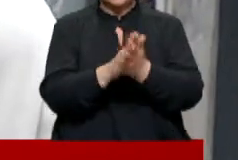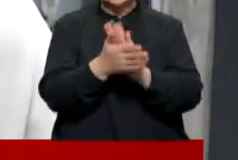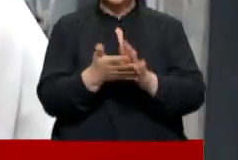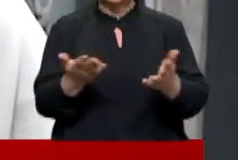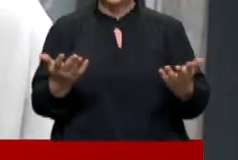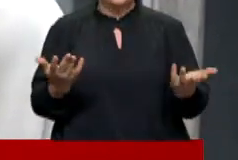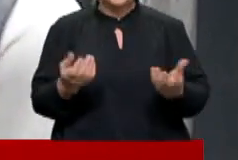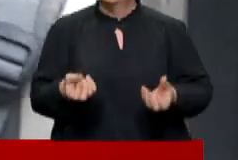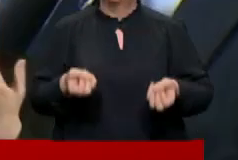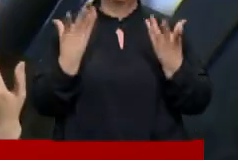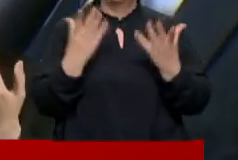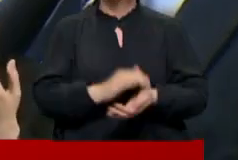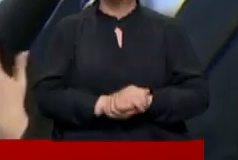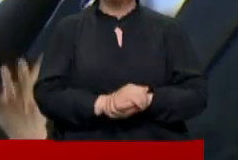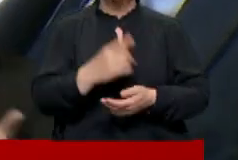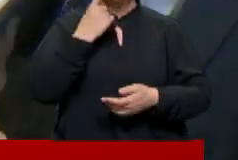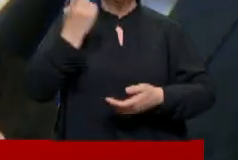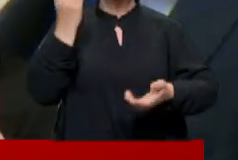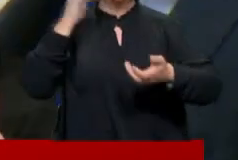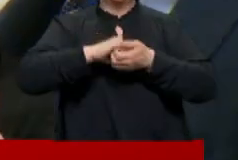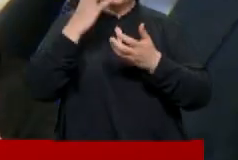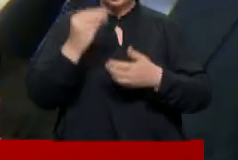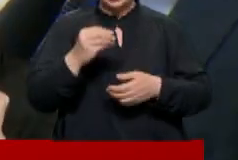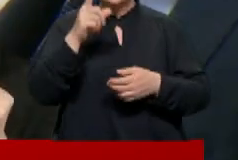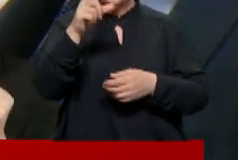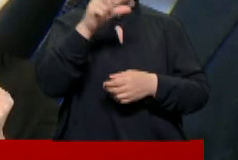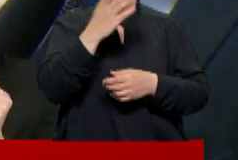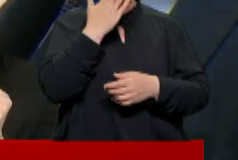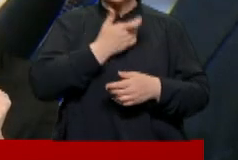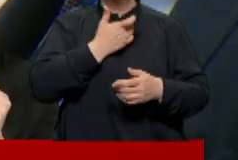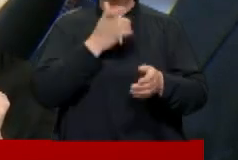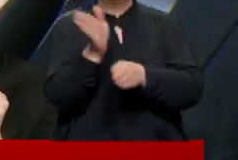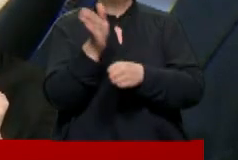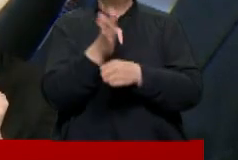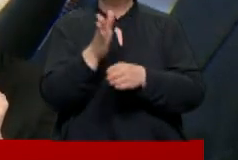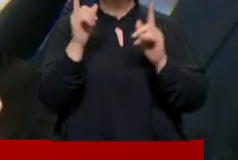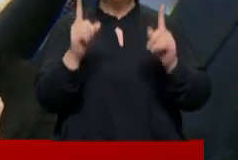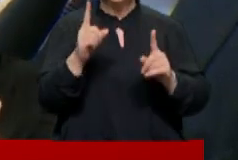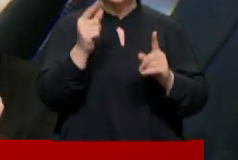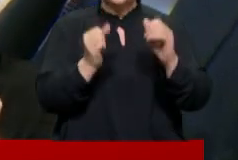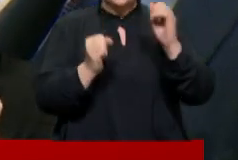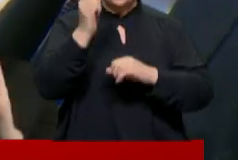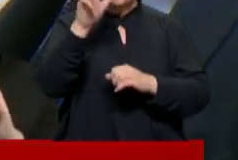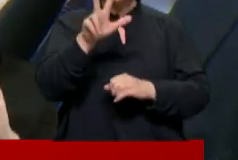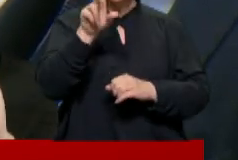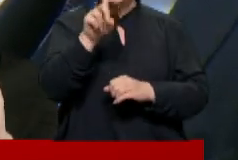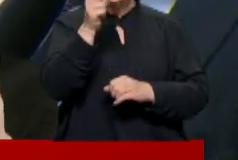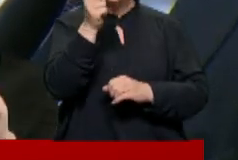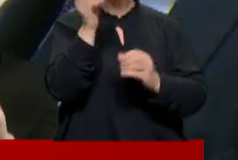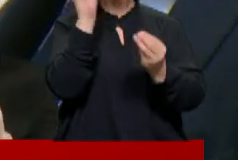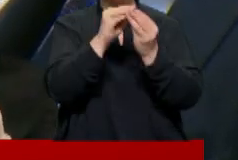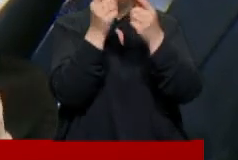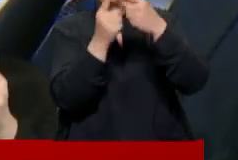gene yetiştiremiyoruz. Cumhur İttifakı olarak aylık öğrenci abonman ücretinin artan 31 TL'lik